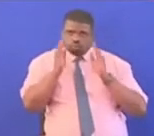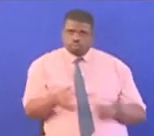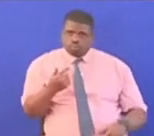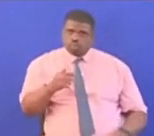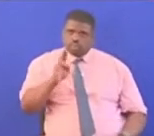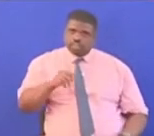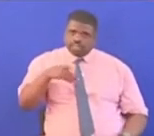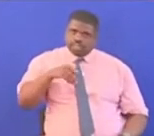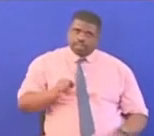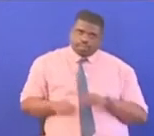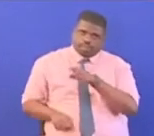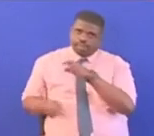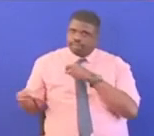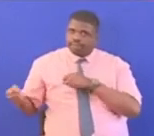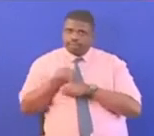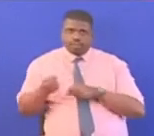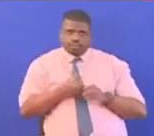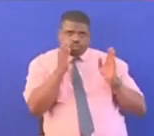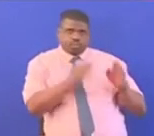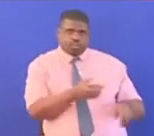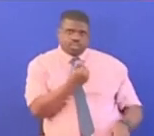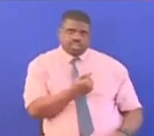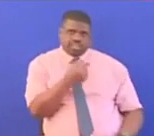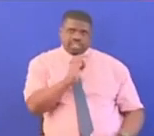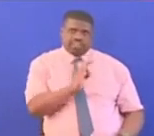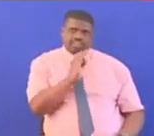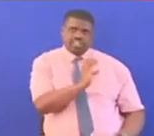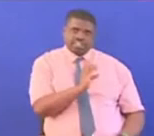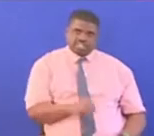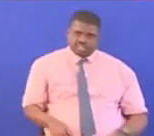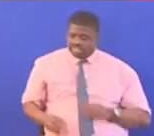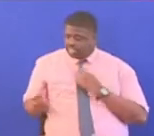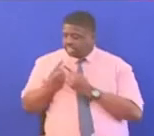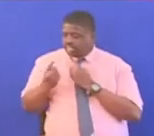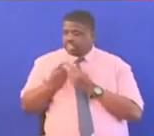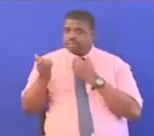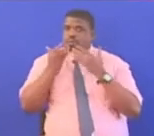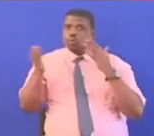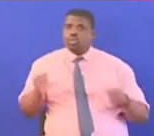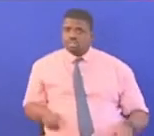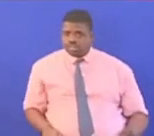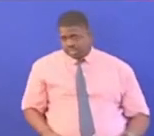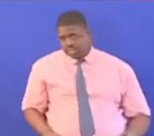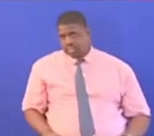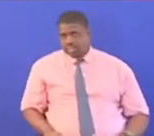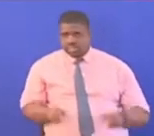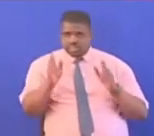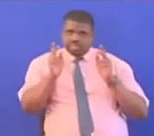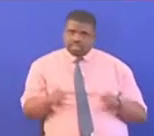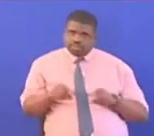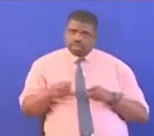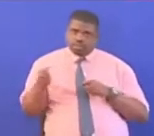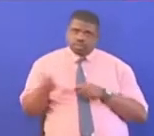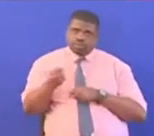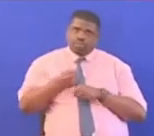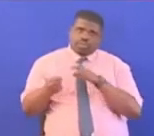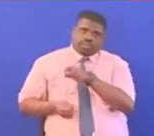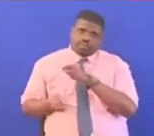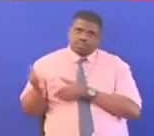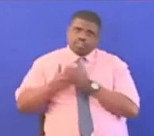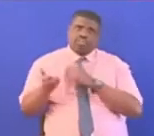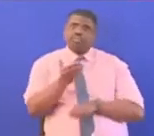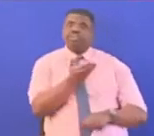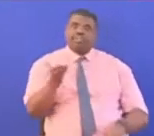na mtendaji mkuu wa TFS. Niseme bayana kwamba kama tukifanya hivi katika maeneo